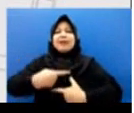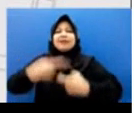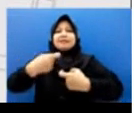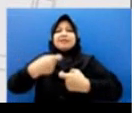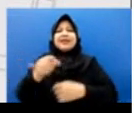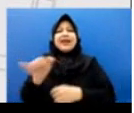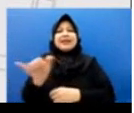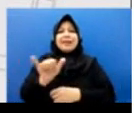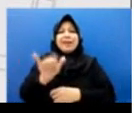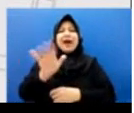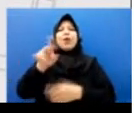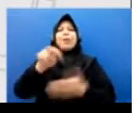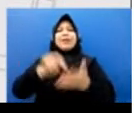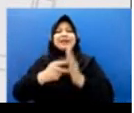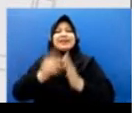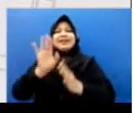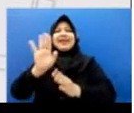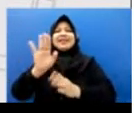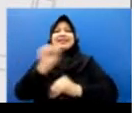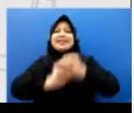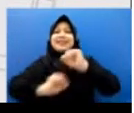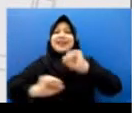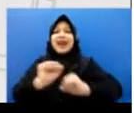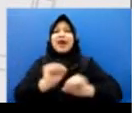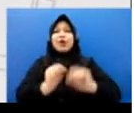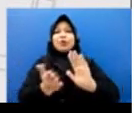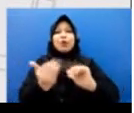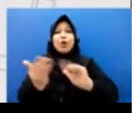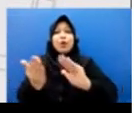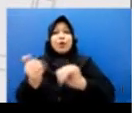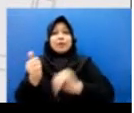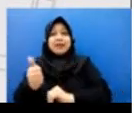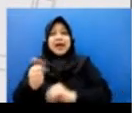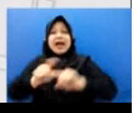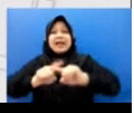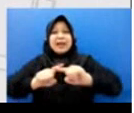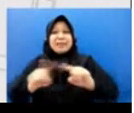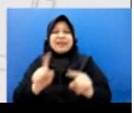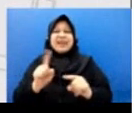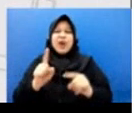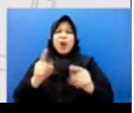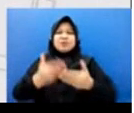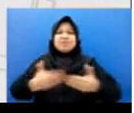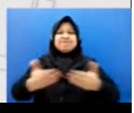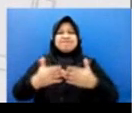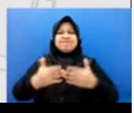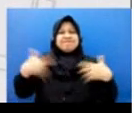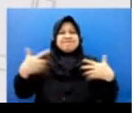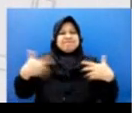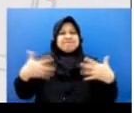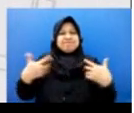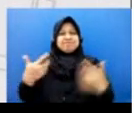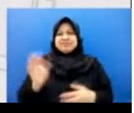kalau konsekuensinya tidak menyenangkan, tingkah laku tersebut akan melemah atau bahkan hilang.